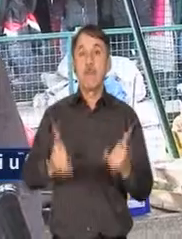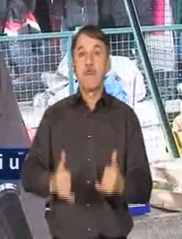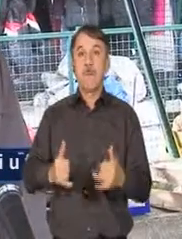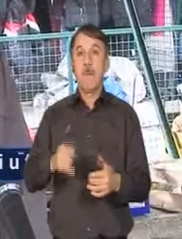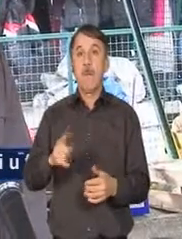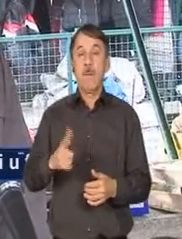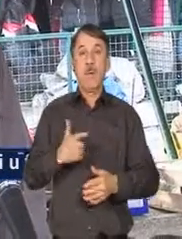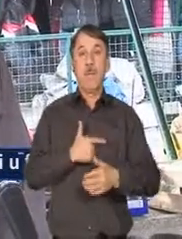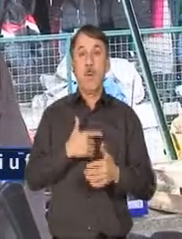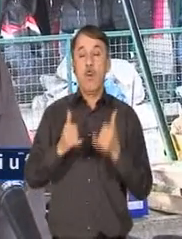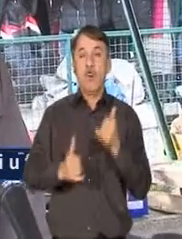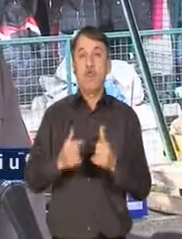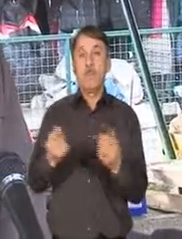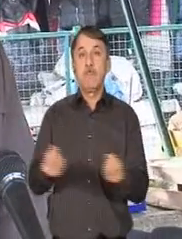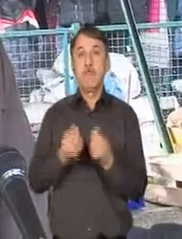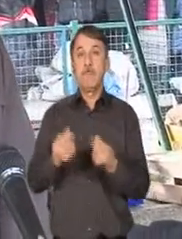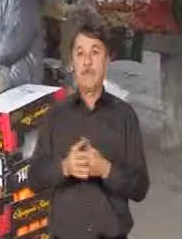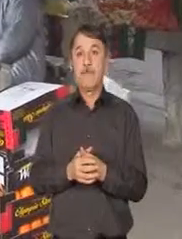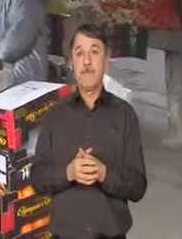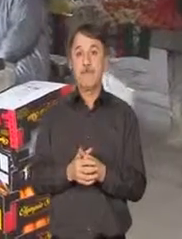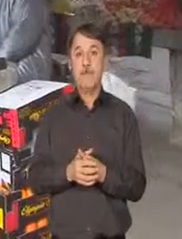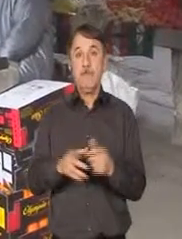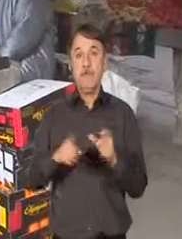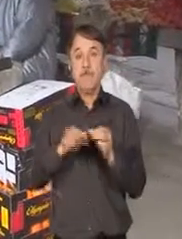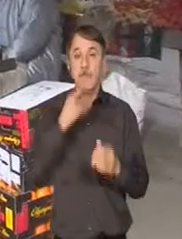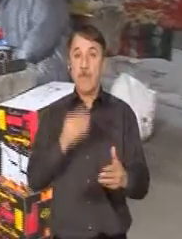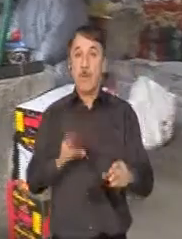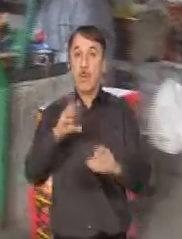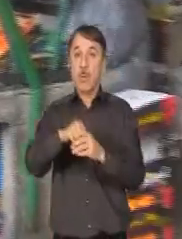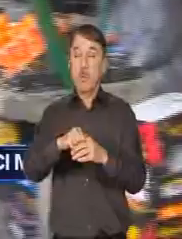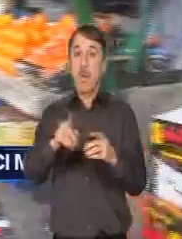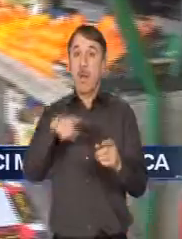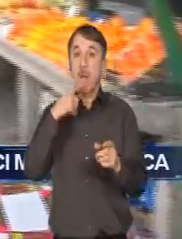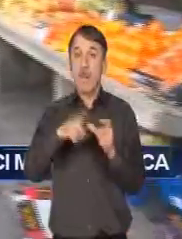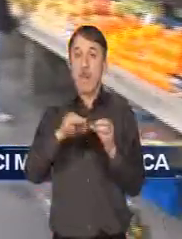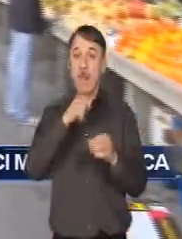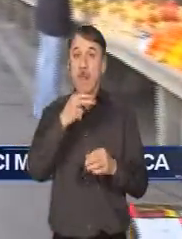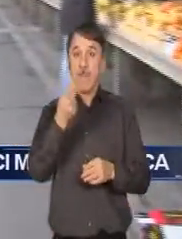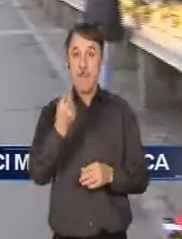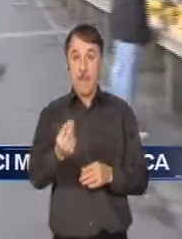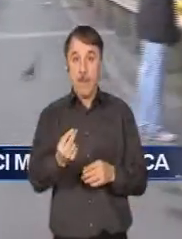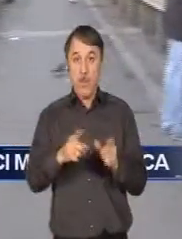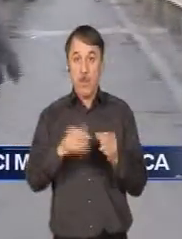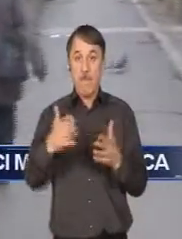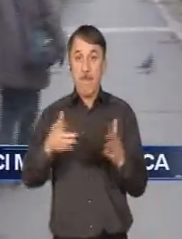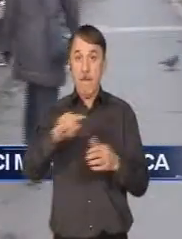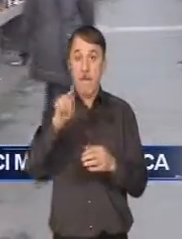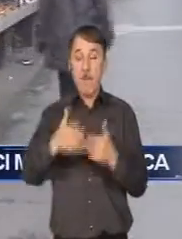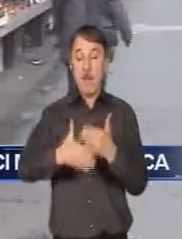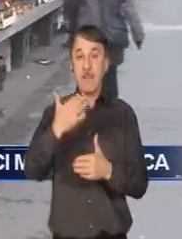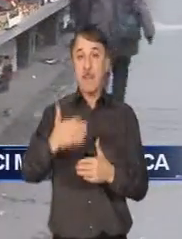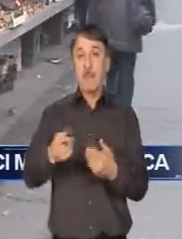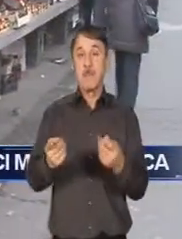Možda subotom i nedeljom malo bolje, ovim danima slabije. Kupci ističu da je ponuda dobra i da u ovom periodu najviše kupuju